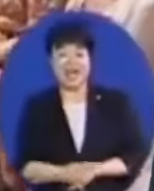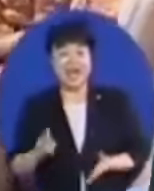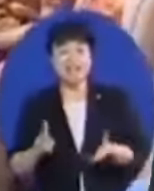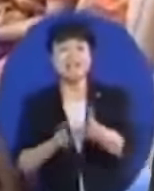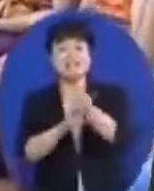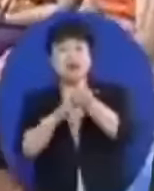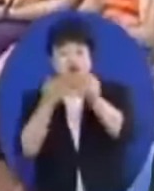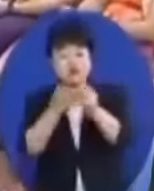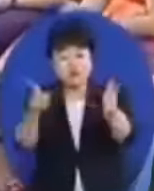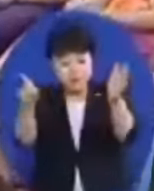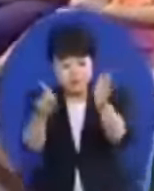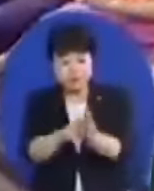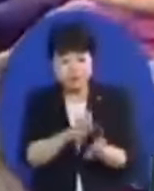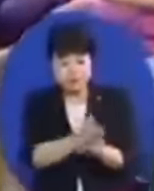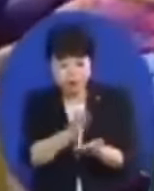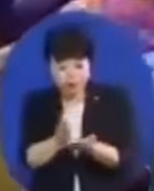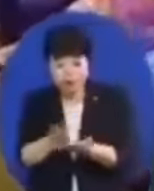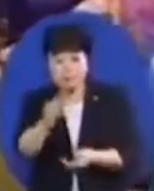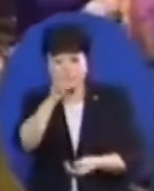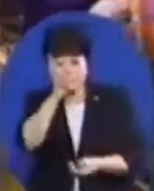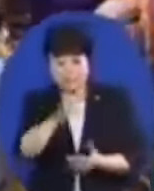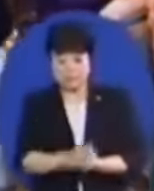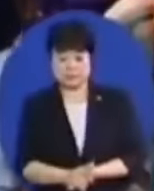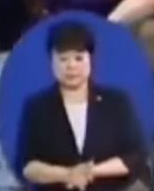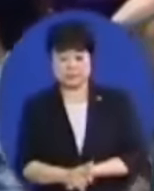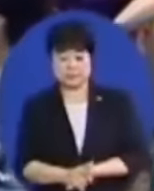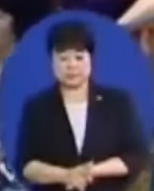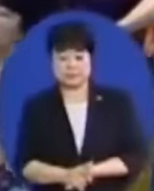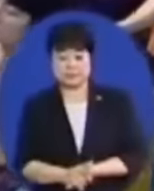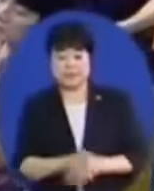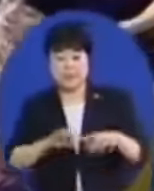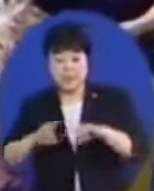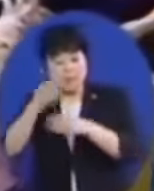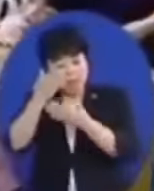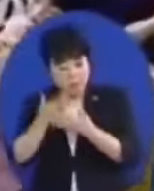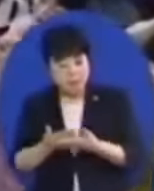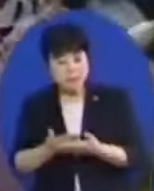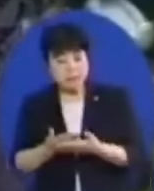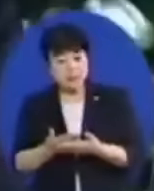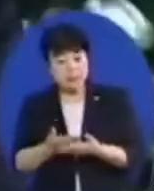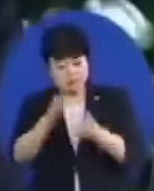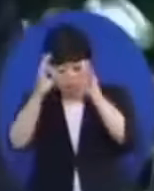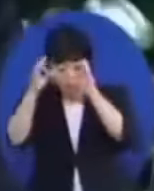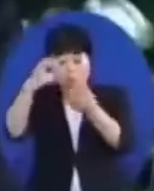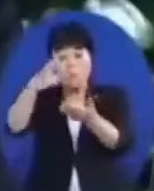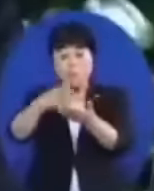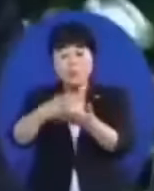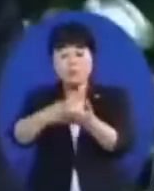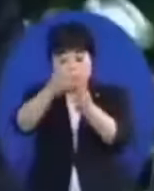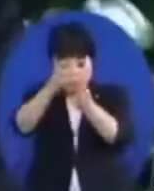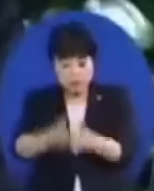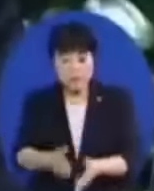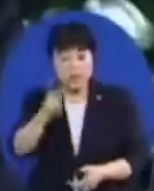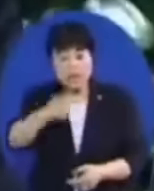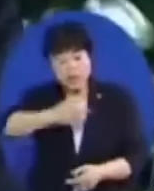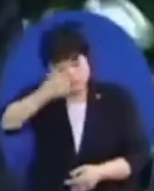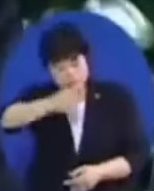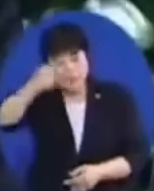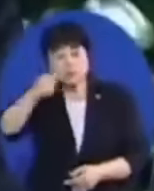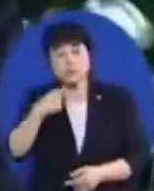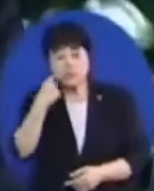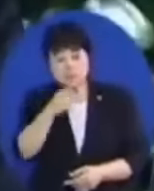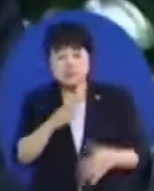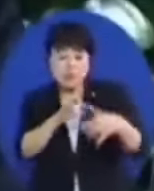기적을 가져오는 믿음에는 여러 요소가 복합되어 있습니다. 우리가 레마를 받은 후 바라봄의 법칙을 통해서 강한 꿈을 갖고